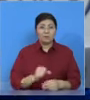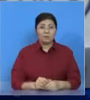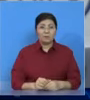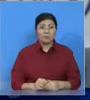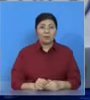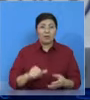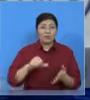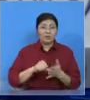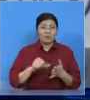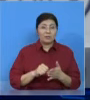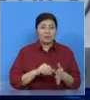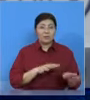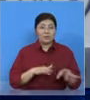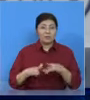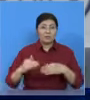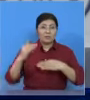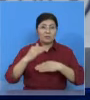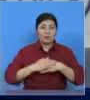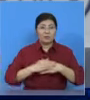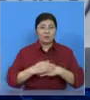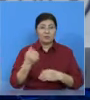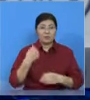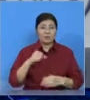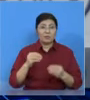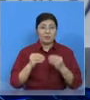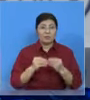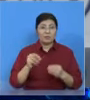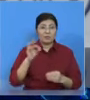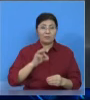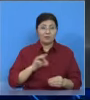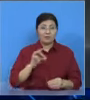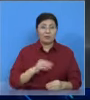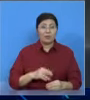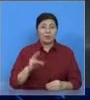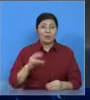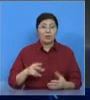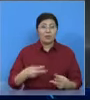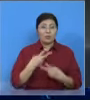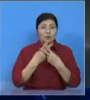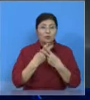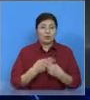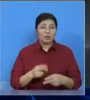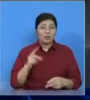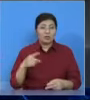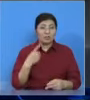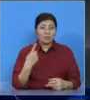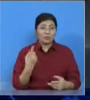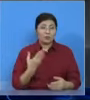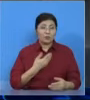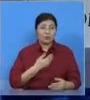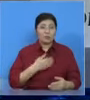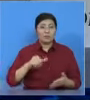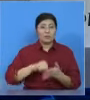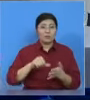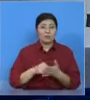церемонию закрытия, на церемонию чествования победителей уже 10 октября в Нур-Султан. Одной из тех, кто захотел испытать свои навыки на